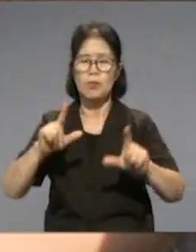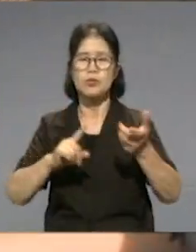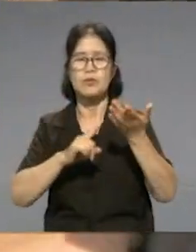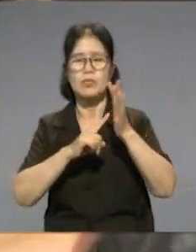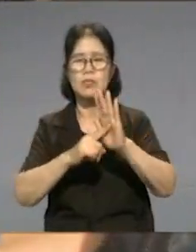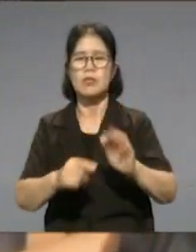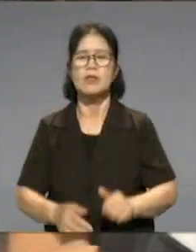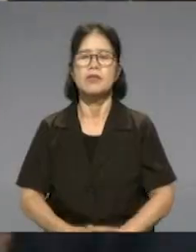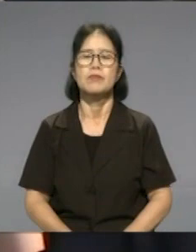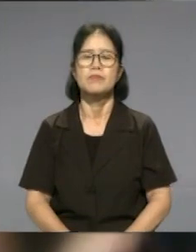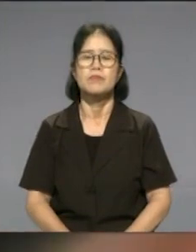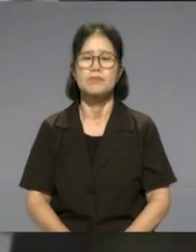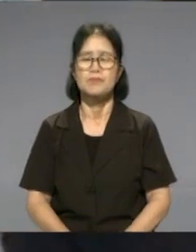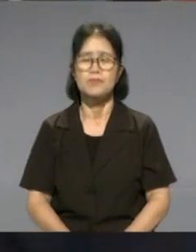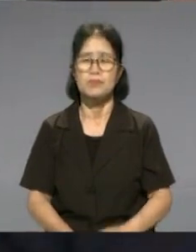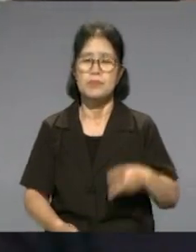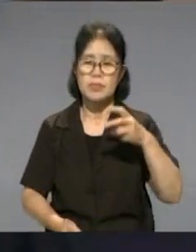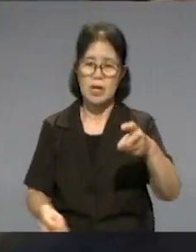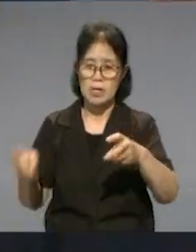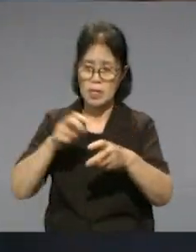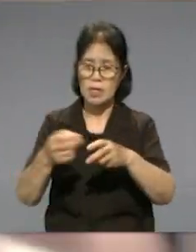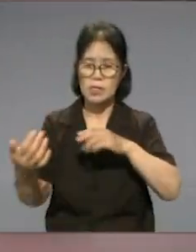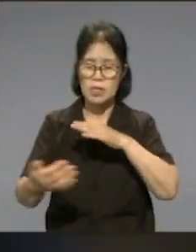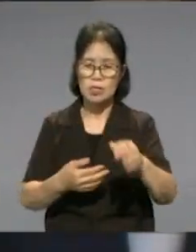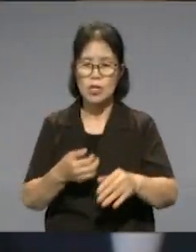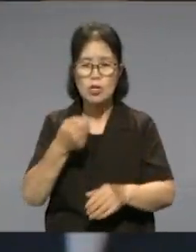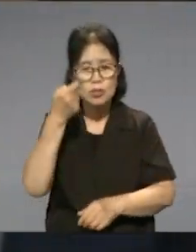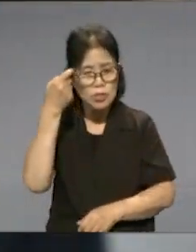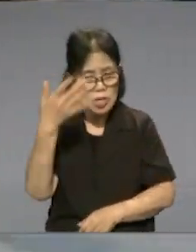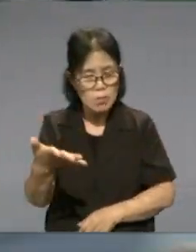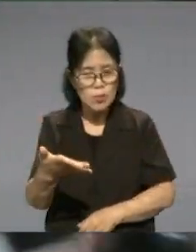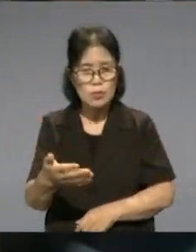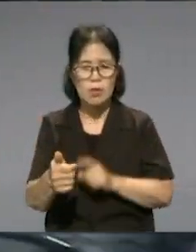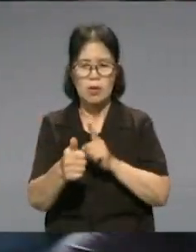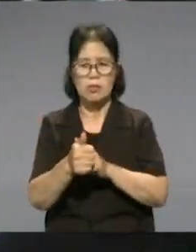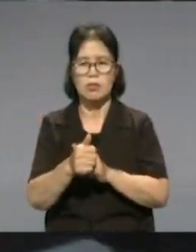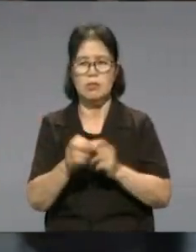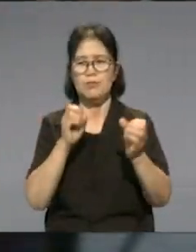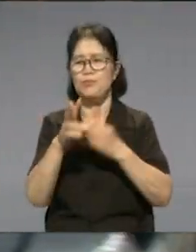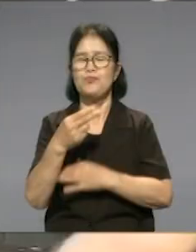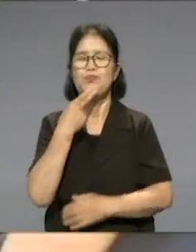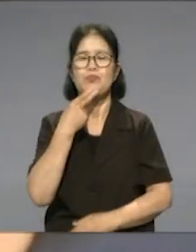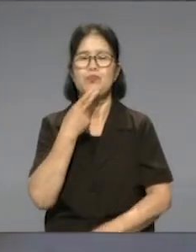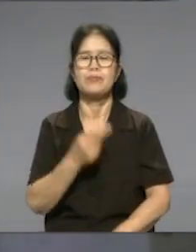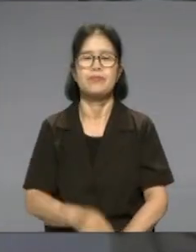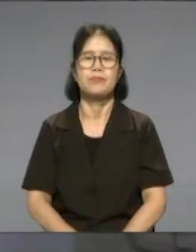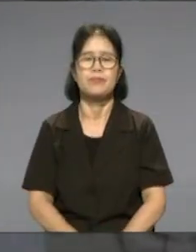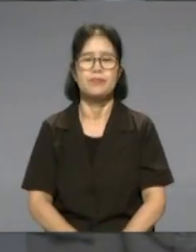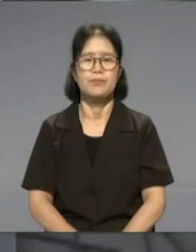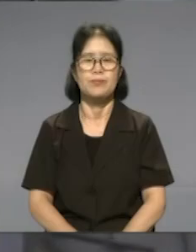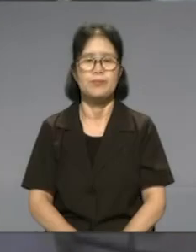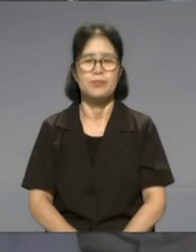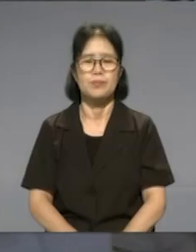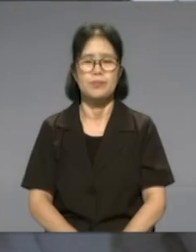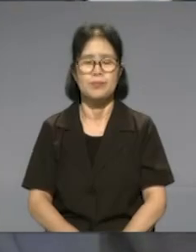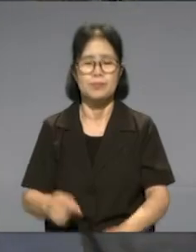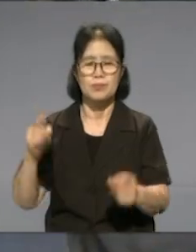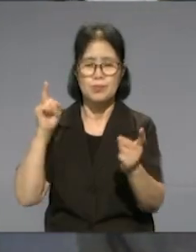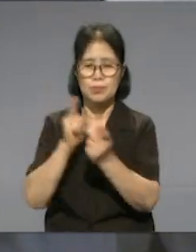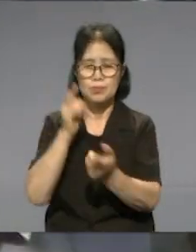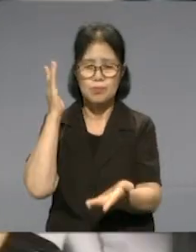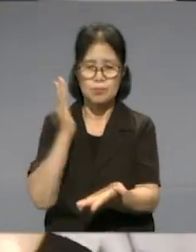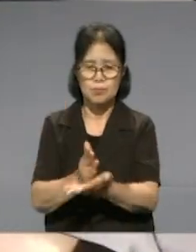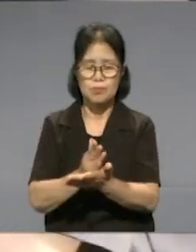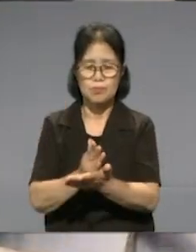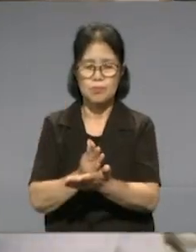것. 호송차에 타기 직전 취재진의 물음에 A씨는 침묵했습니다. 접근금지 명령 어기고 왜